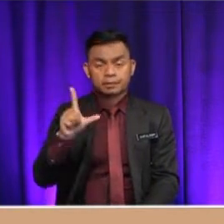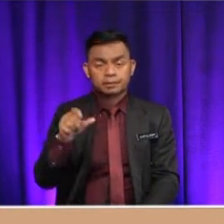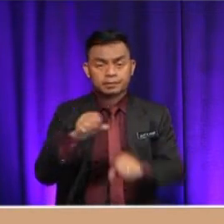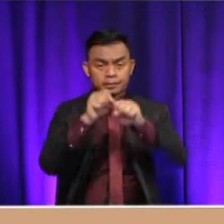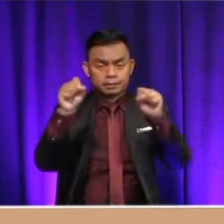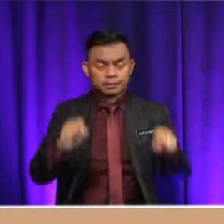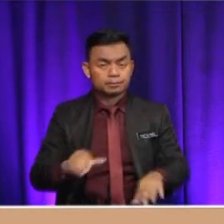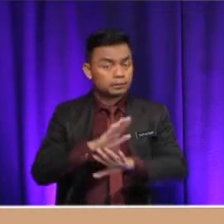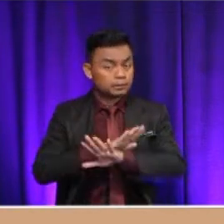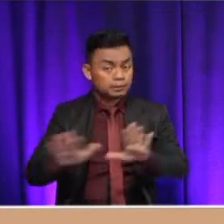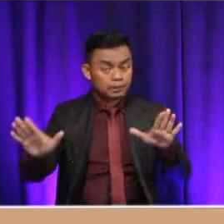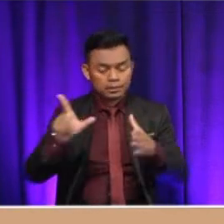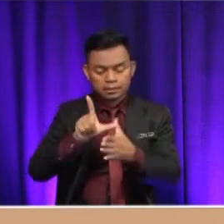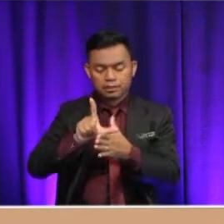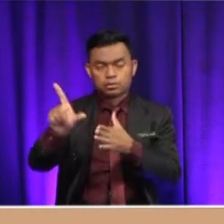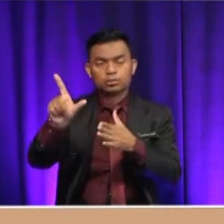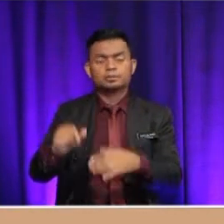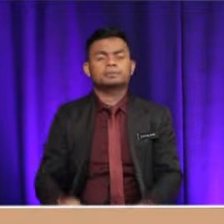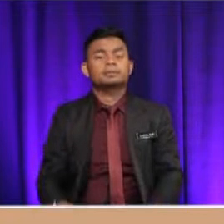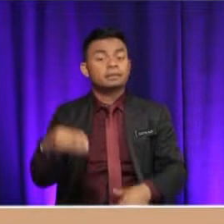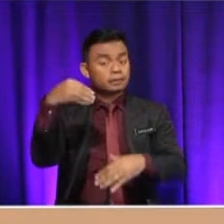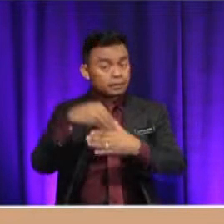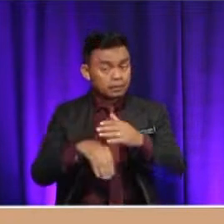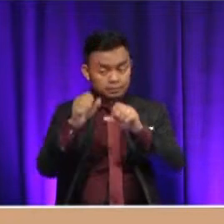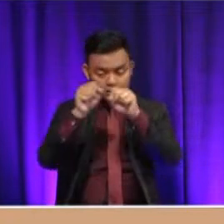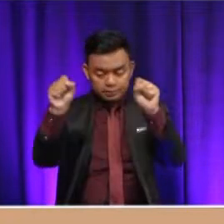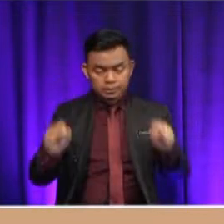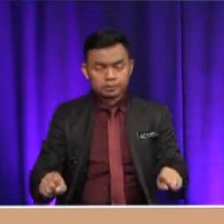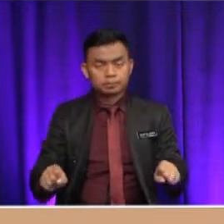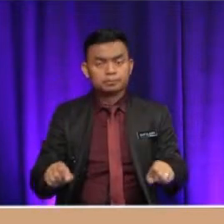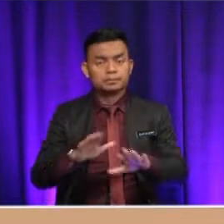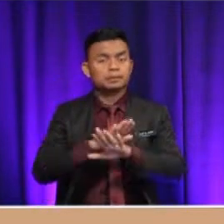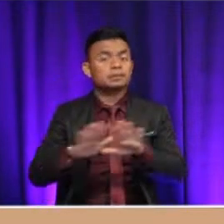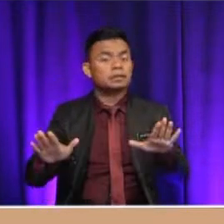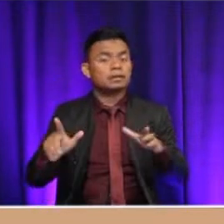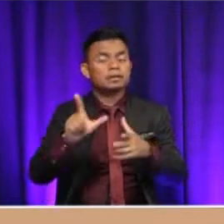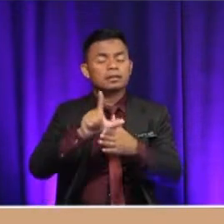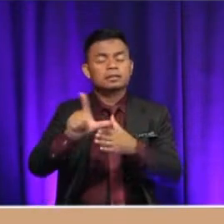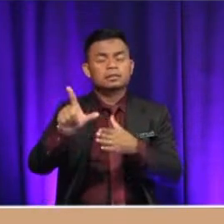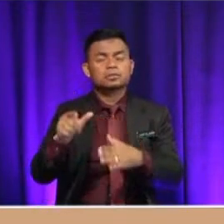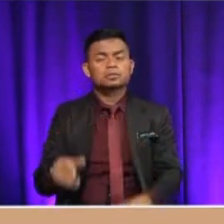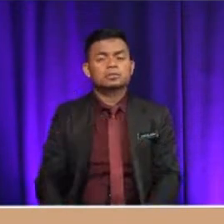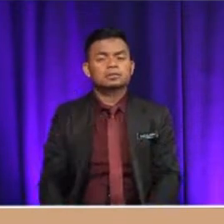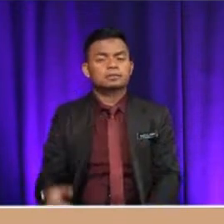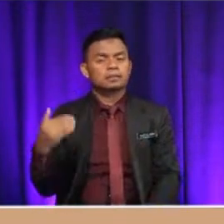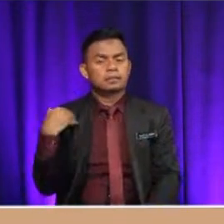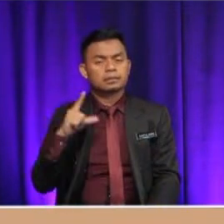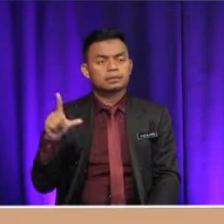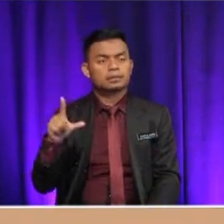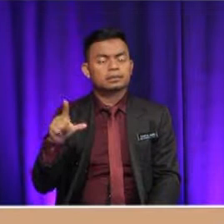langsung. Okey, dalam sistem tidak langsung ni, apa dia? Okey, sistem tidak langsung merupakan semua